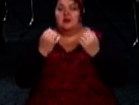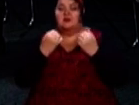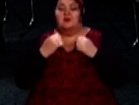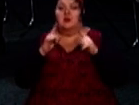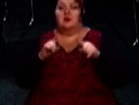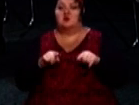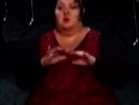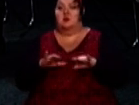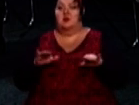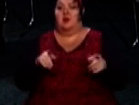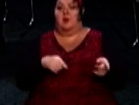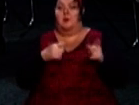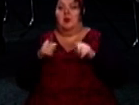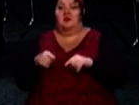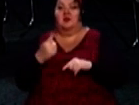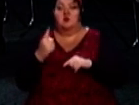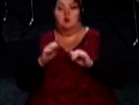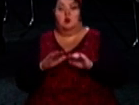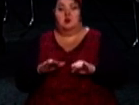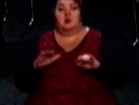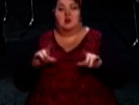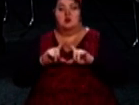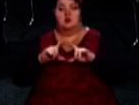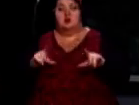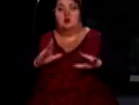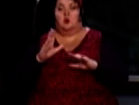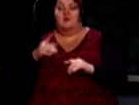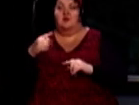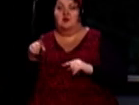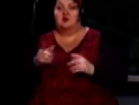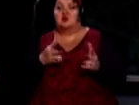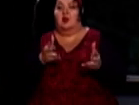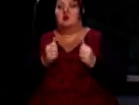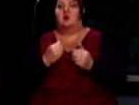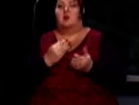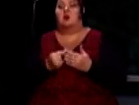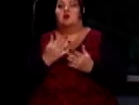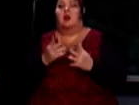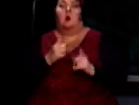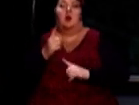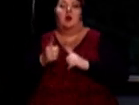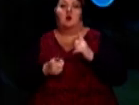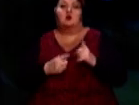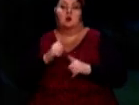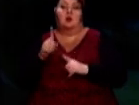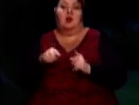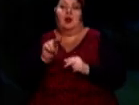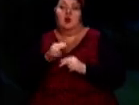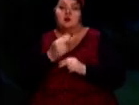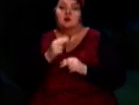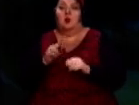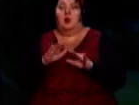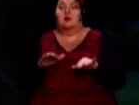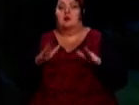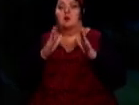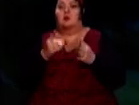дітей перевели з одного дитячого садочка в інший, отримали кошти на його реставрацію, реконструкцію, і діти будуть вже мати досить